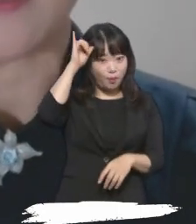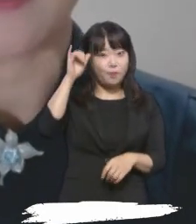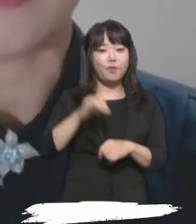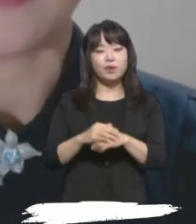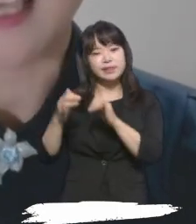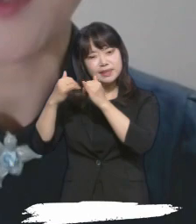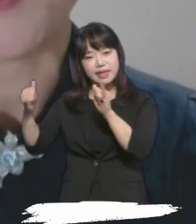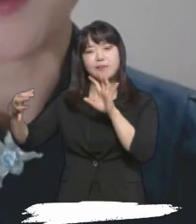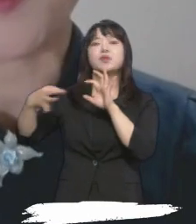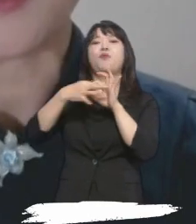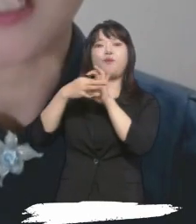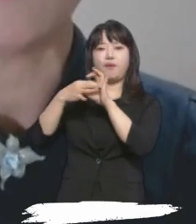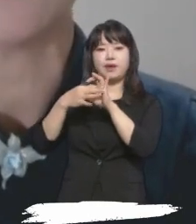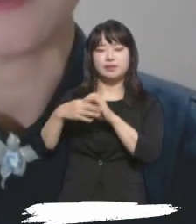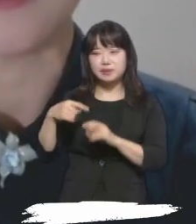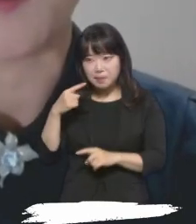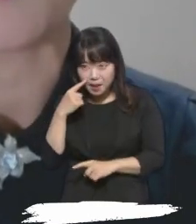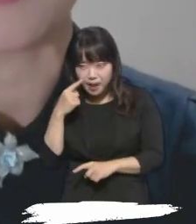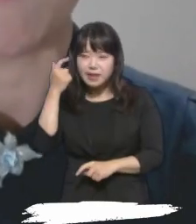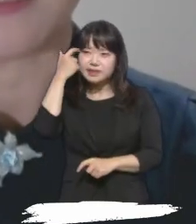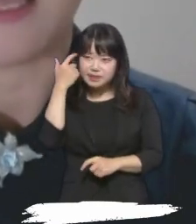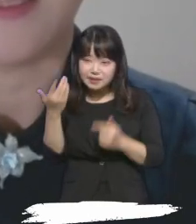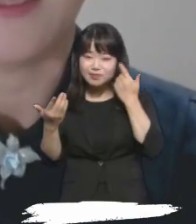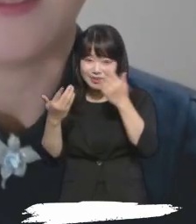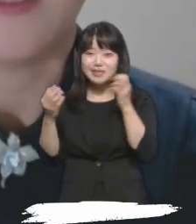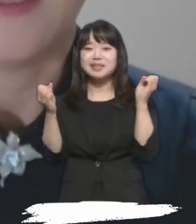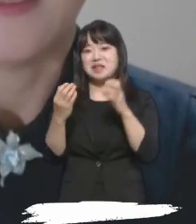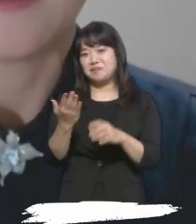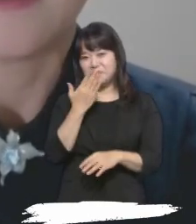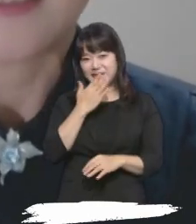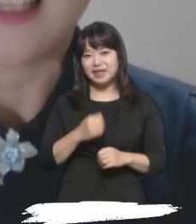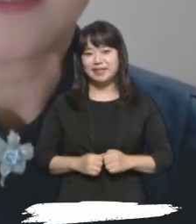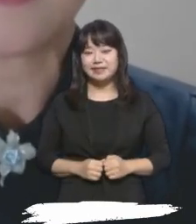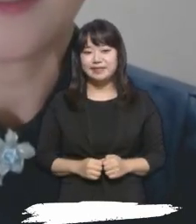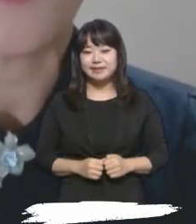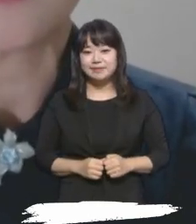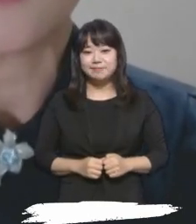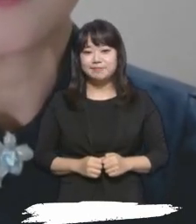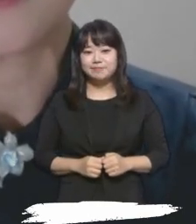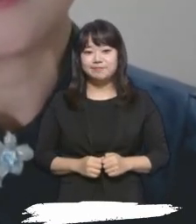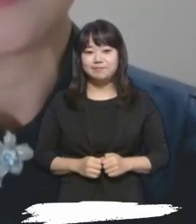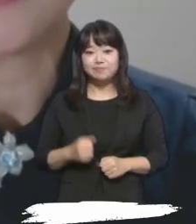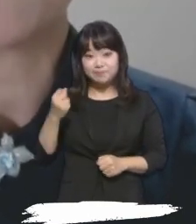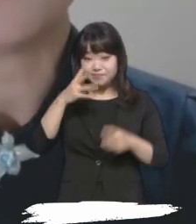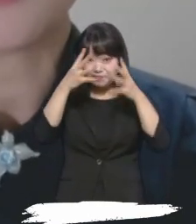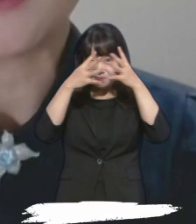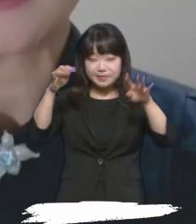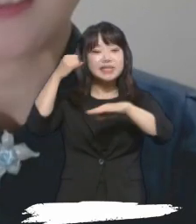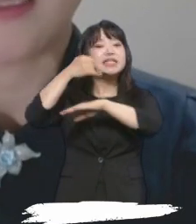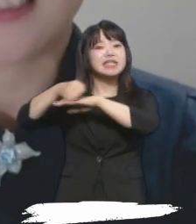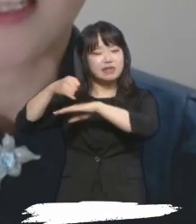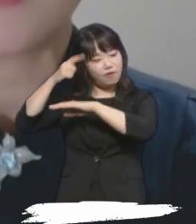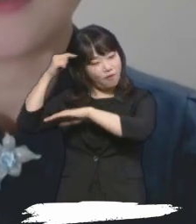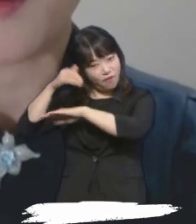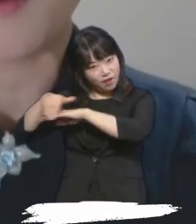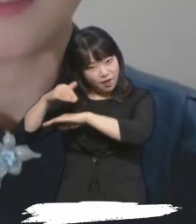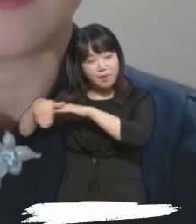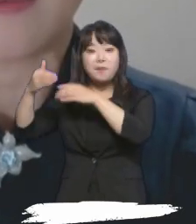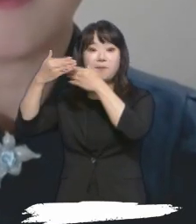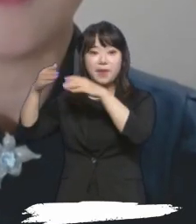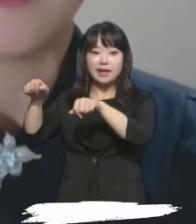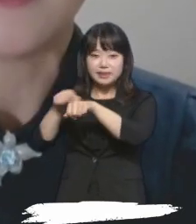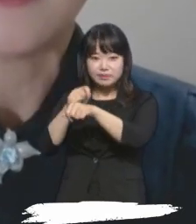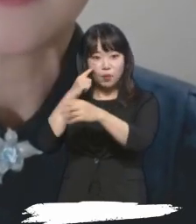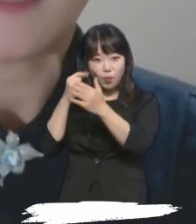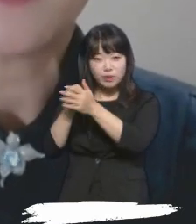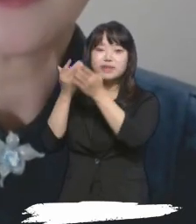인간과의 관계를 사유하고 질문하는 공간입니다. 4층 기획 전시실은 특별 전시가 진행되는